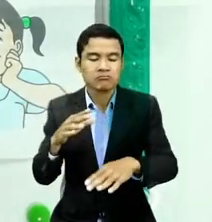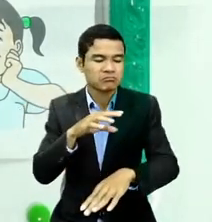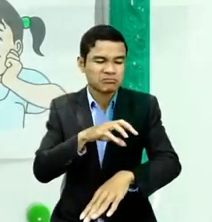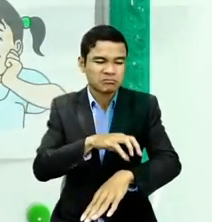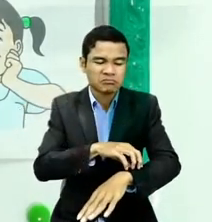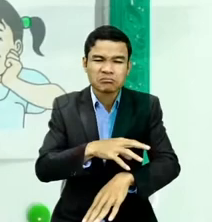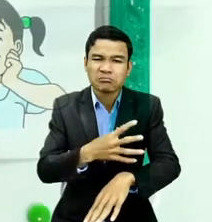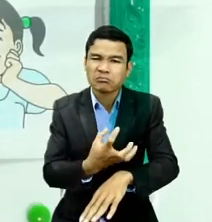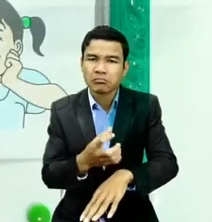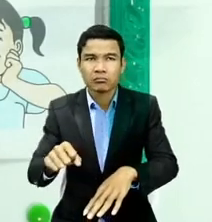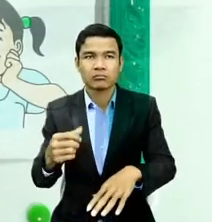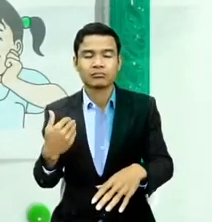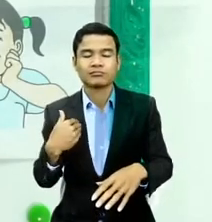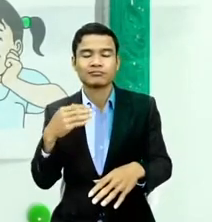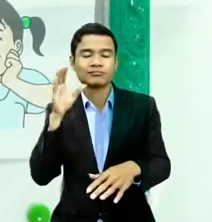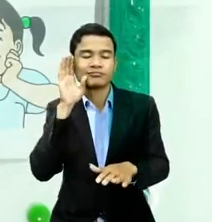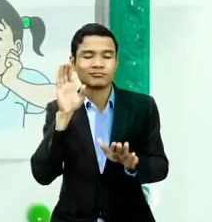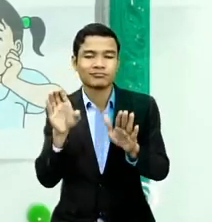con.